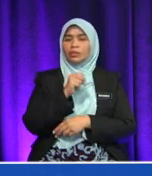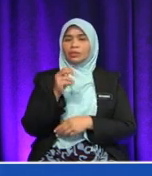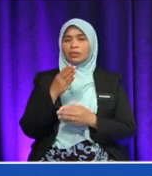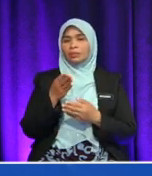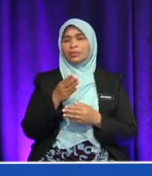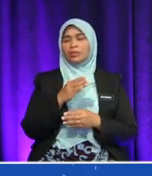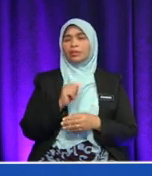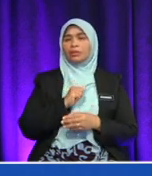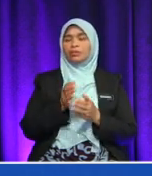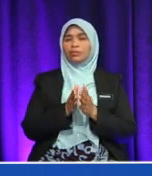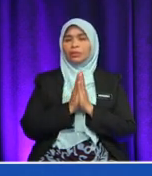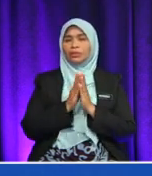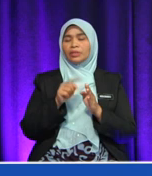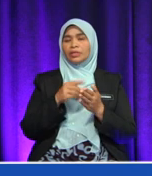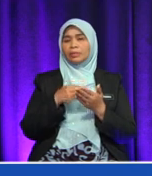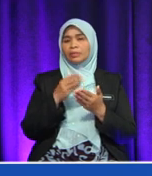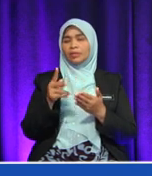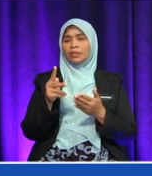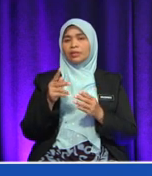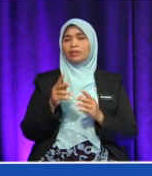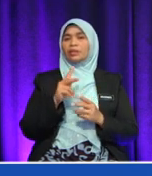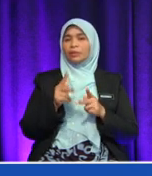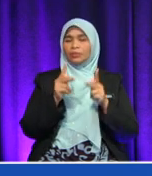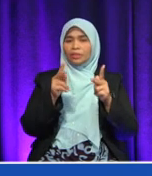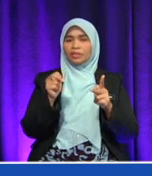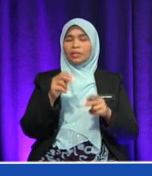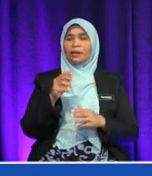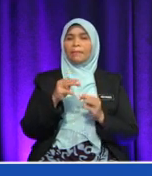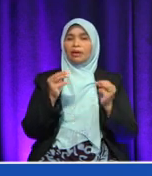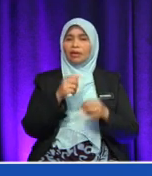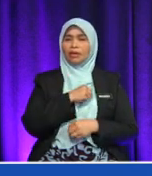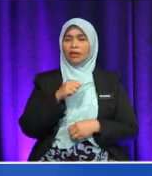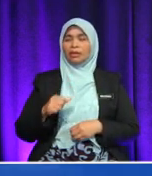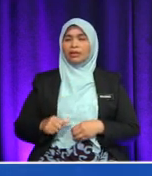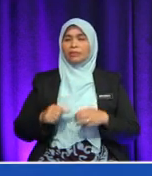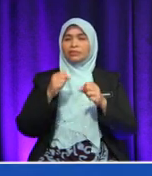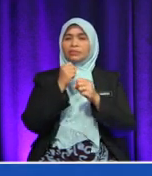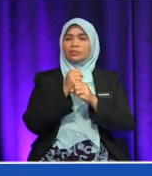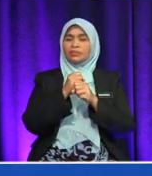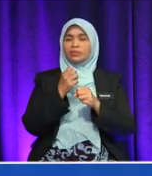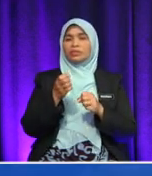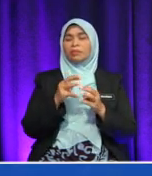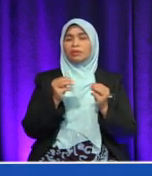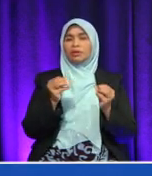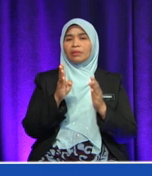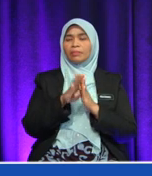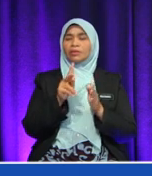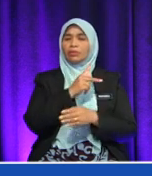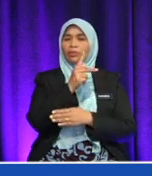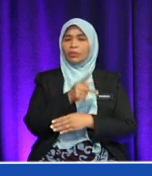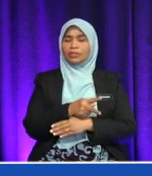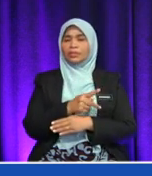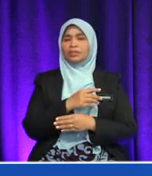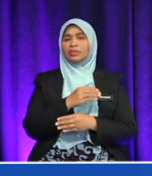memohon diberikan daripada kurniaanmu yang agung Sesungguhnya engkaulah berkuasa dan aku tidak berfase engkau mengetahui